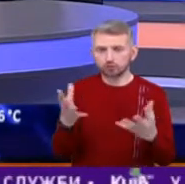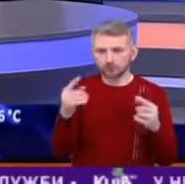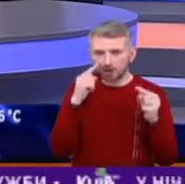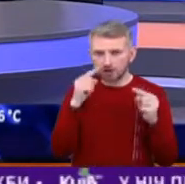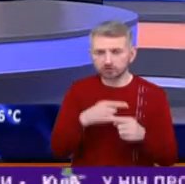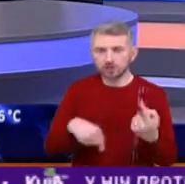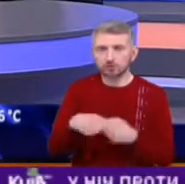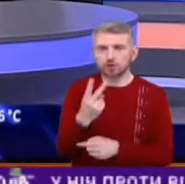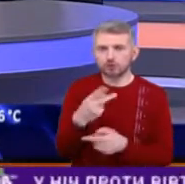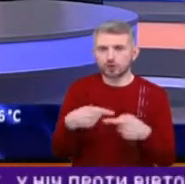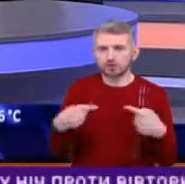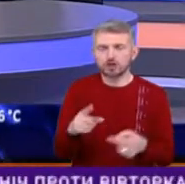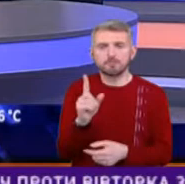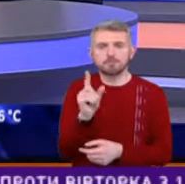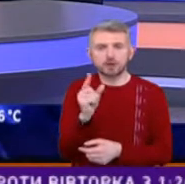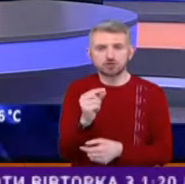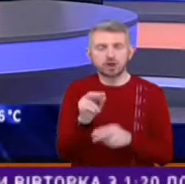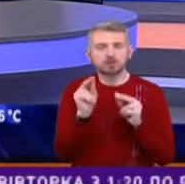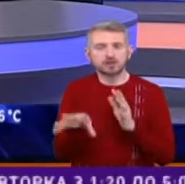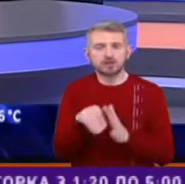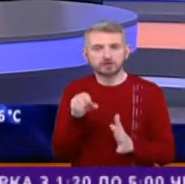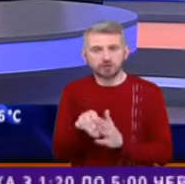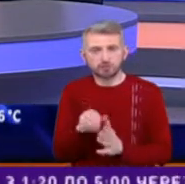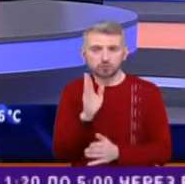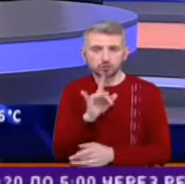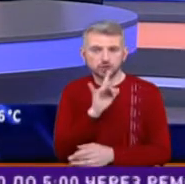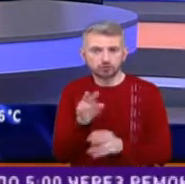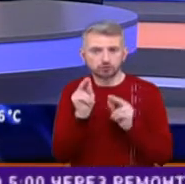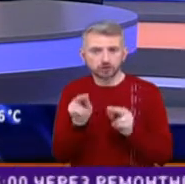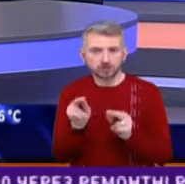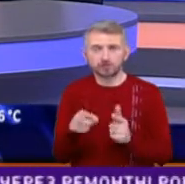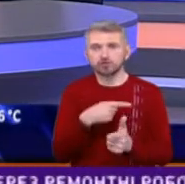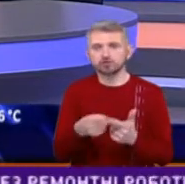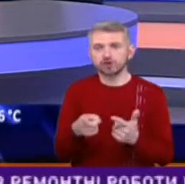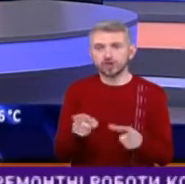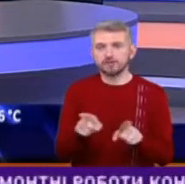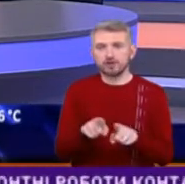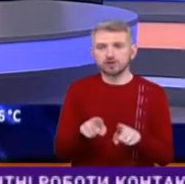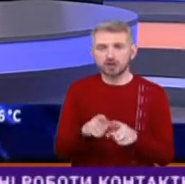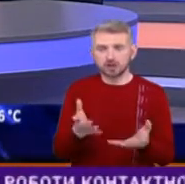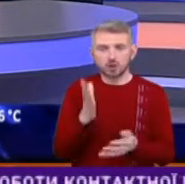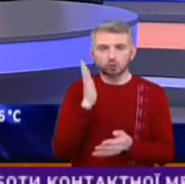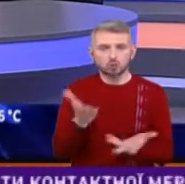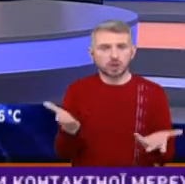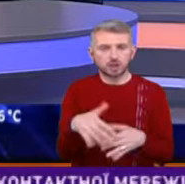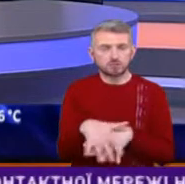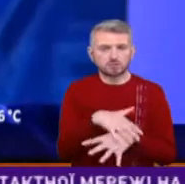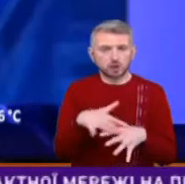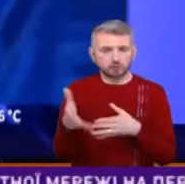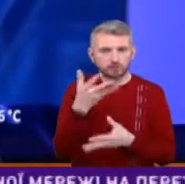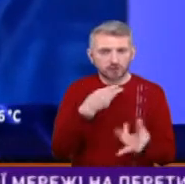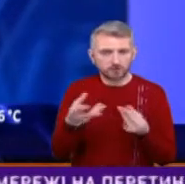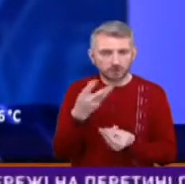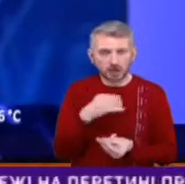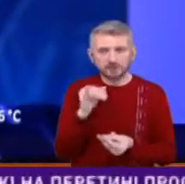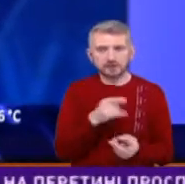навколо двох речей. Перше – чесні вибори. Чи будуть вони чесними, чи все ж таки будуть якісь масові фальсифікації